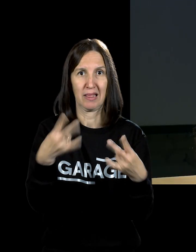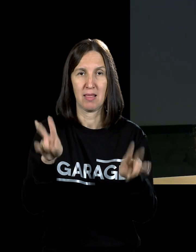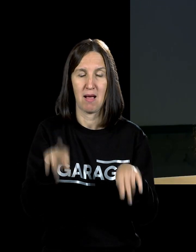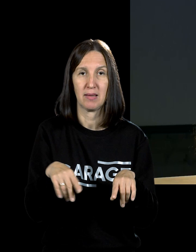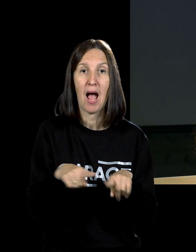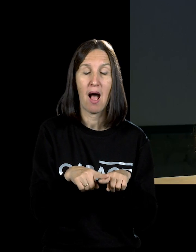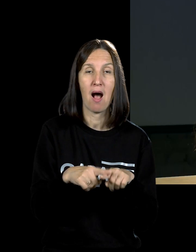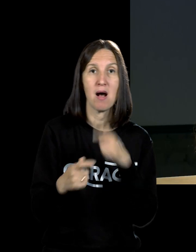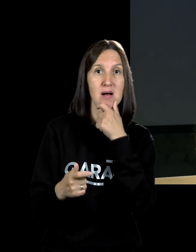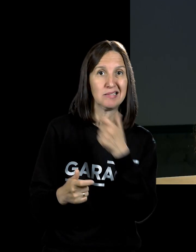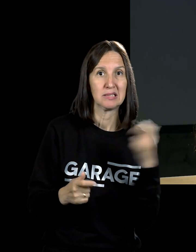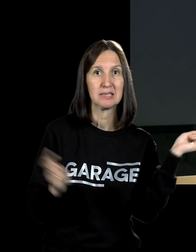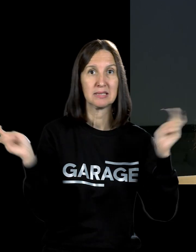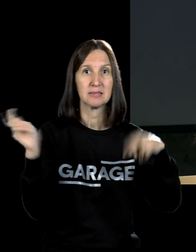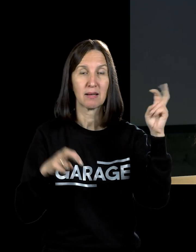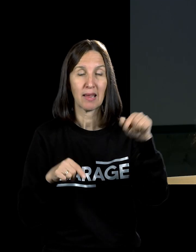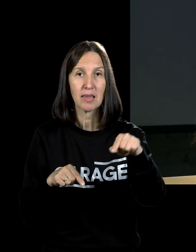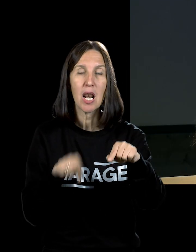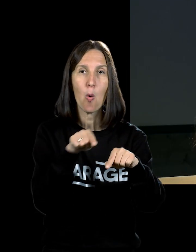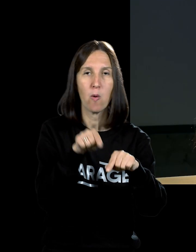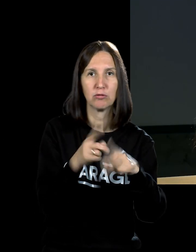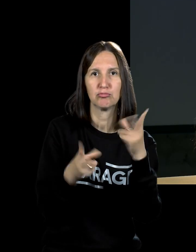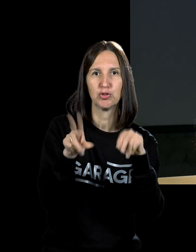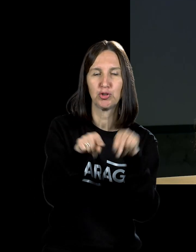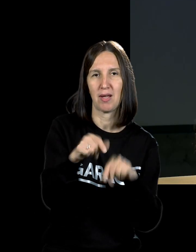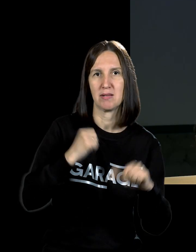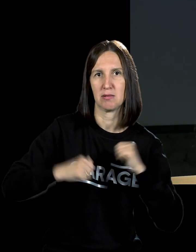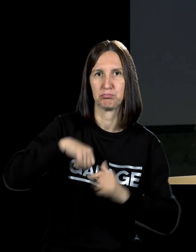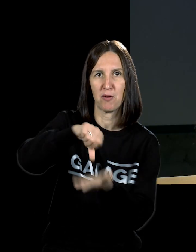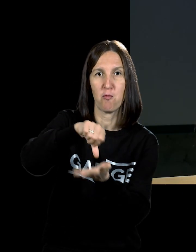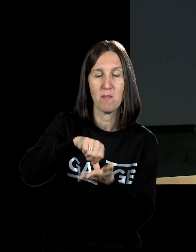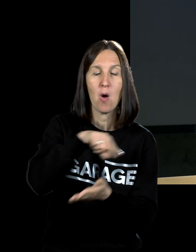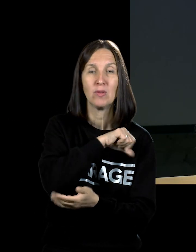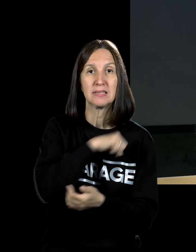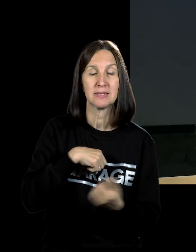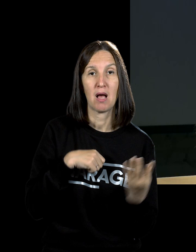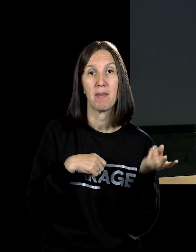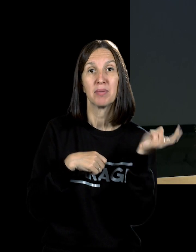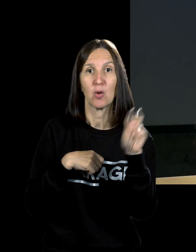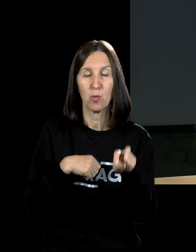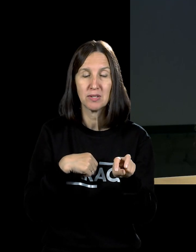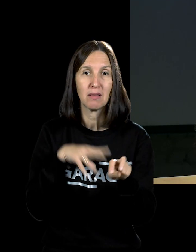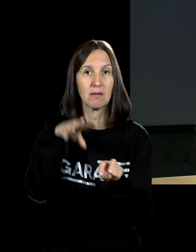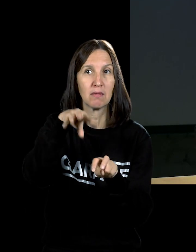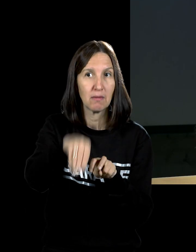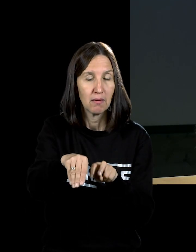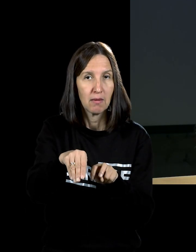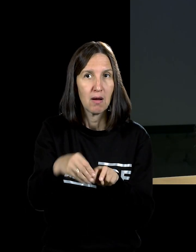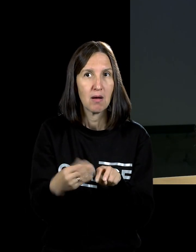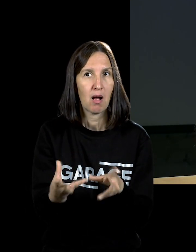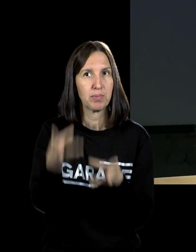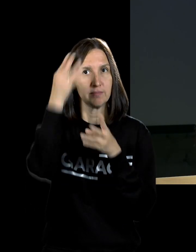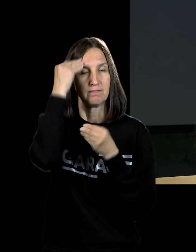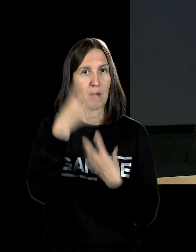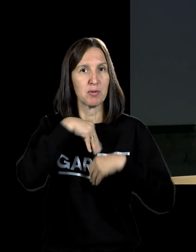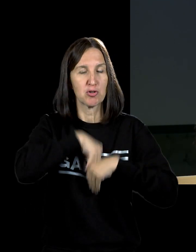это инсталляция, где перформером должен оказаться зритель, который должен пережить это пространство в изменении, который должен